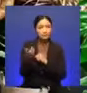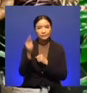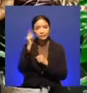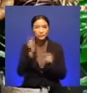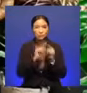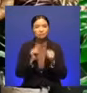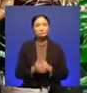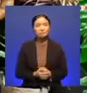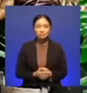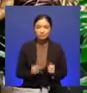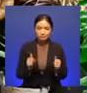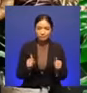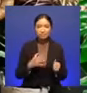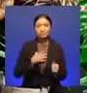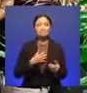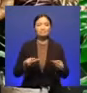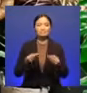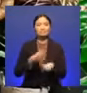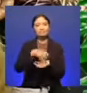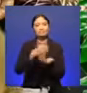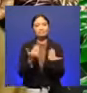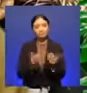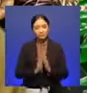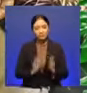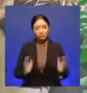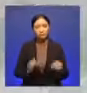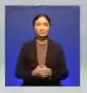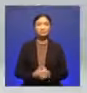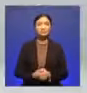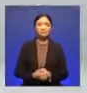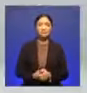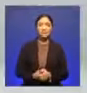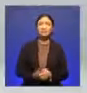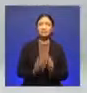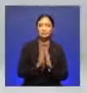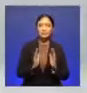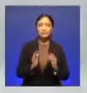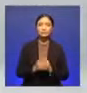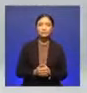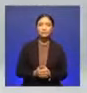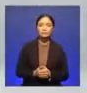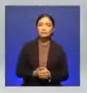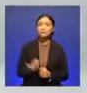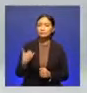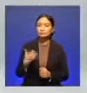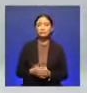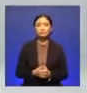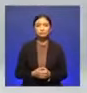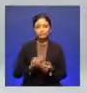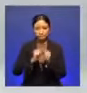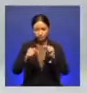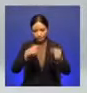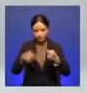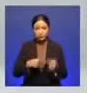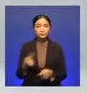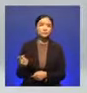ราคุยนะครับก็เป็นสิ่งที่อยากจะแชร์วันนี้ขอบคุณครับ ค่ะขอบคุณค่ะคุณชัยฤทธิ์คะมีคำถามทางแชทมาจ